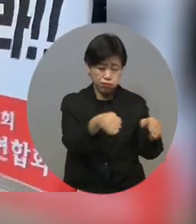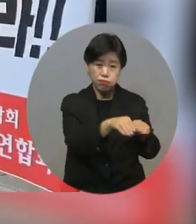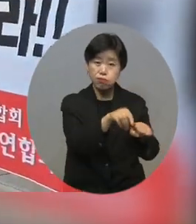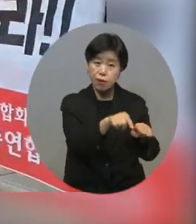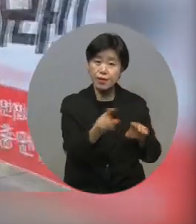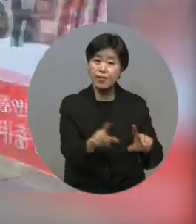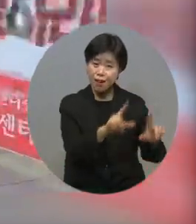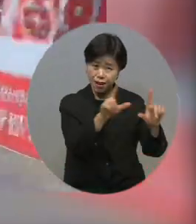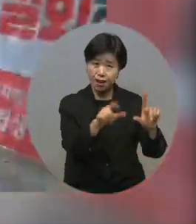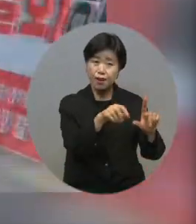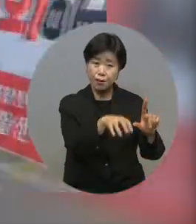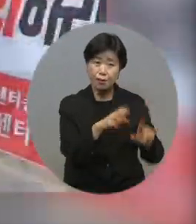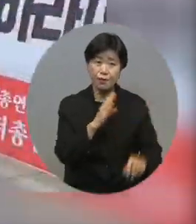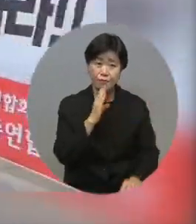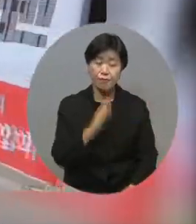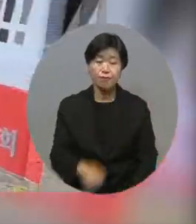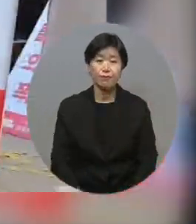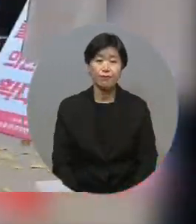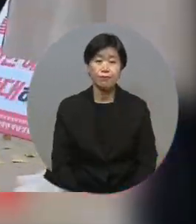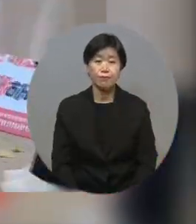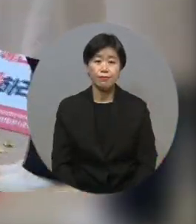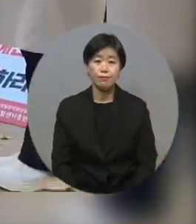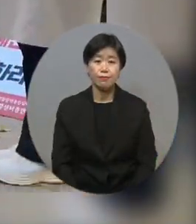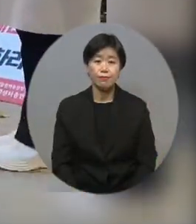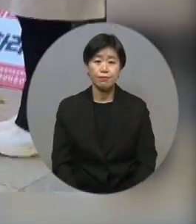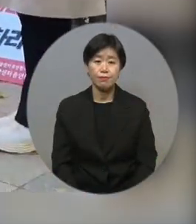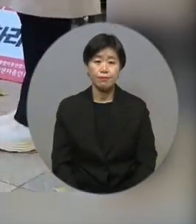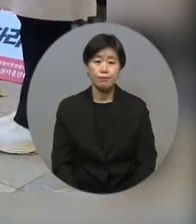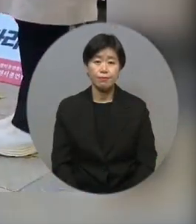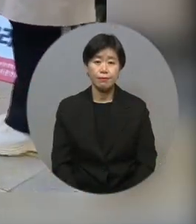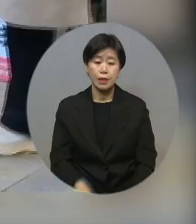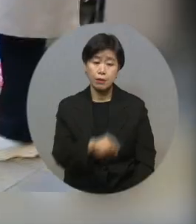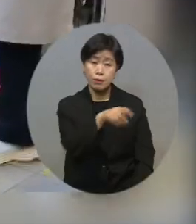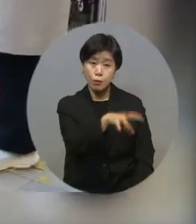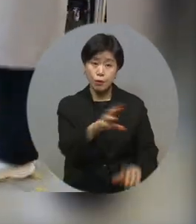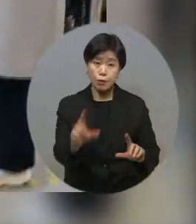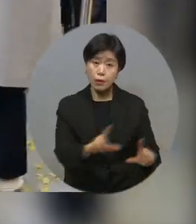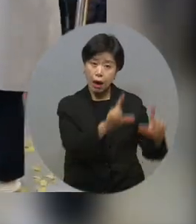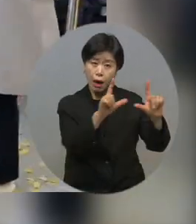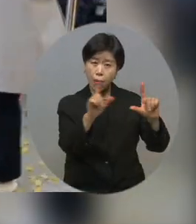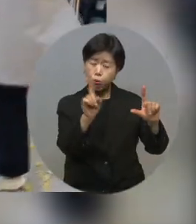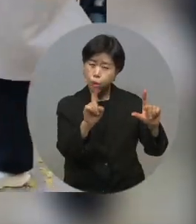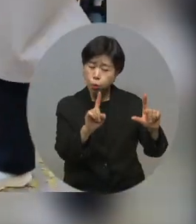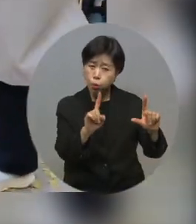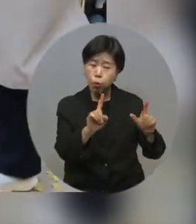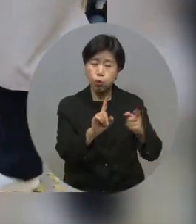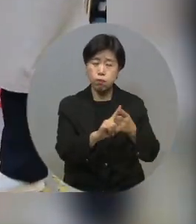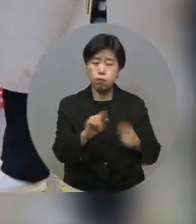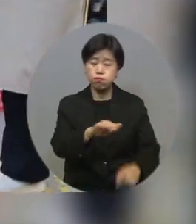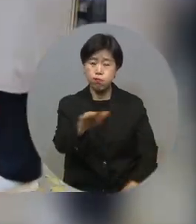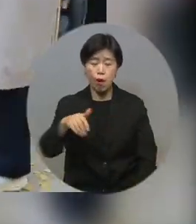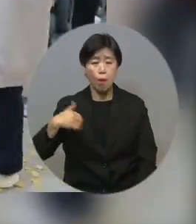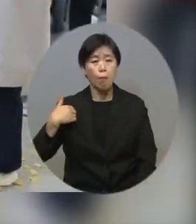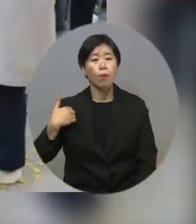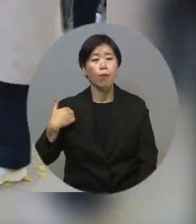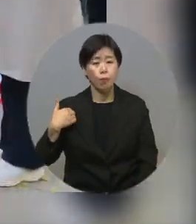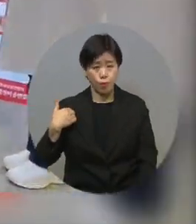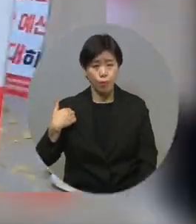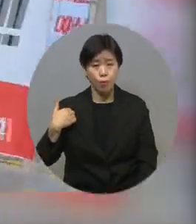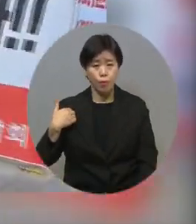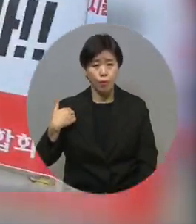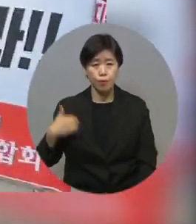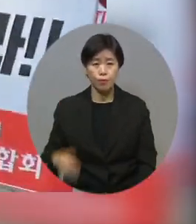곳입니다. 거주지 안에서 어떤 삶을 살고 있는지도 모를 정도로